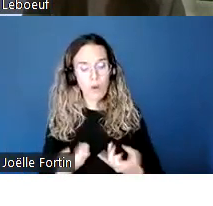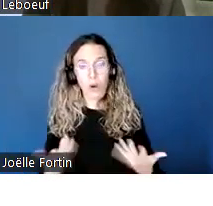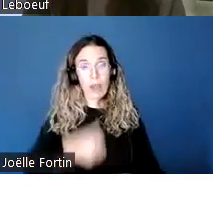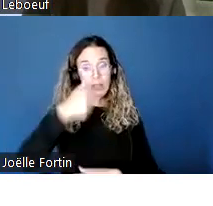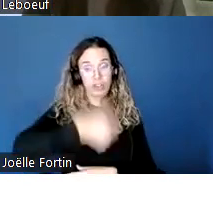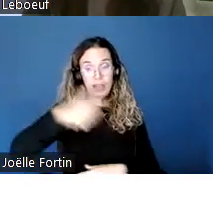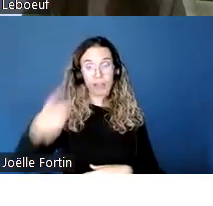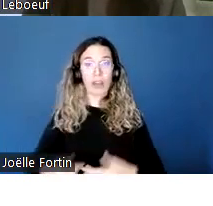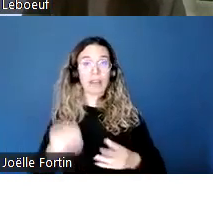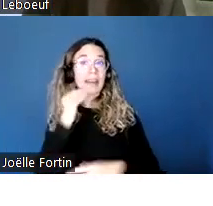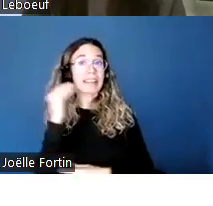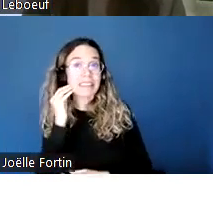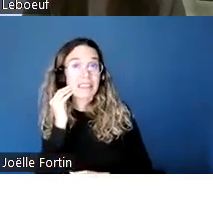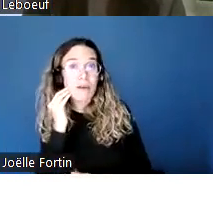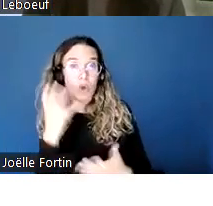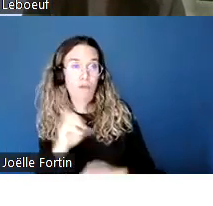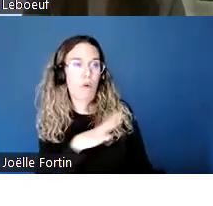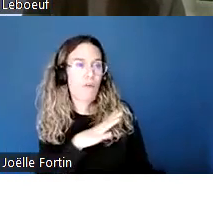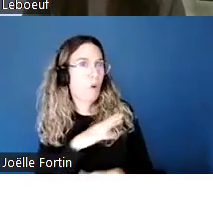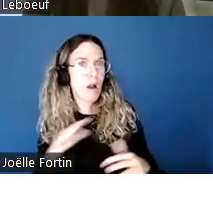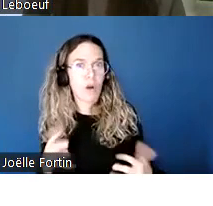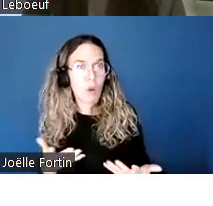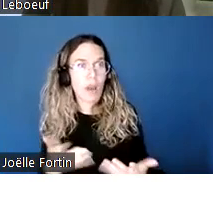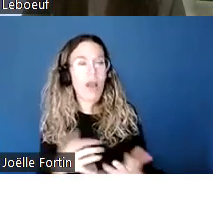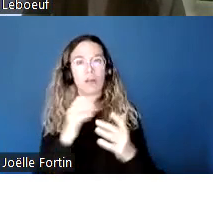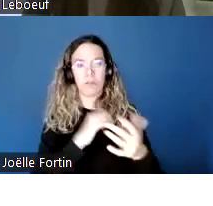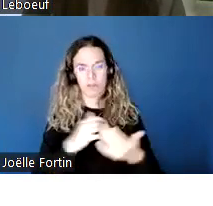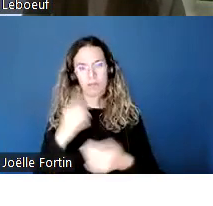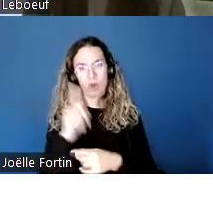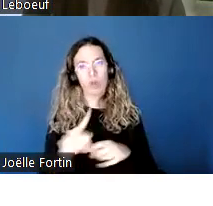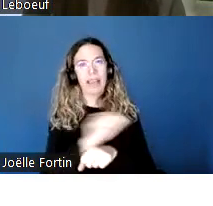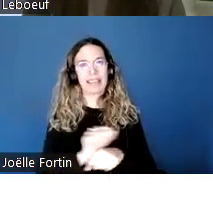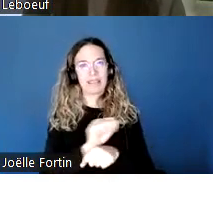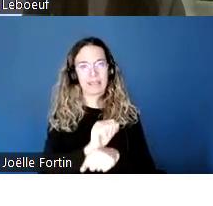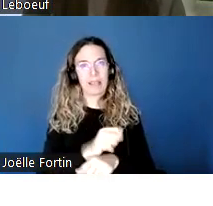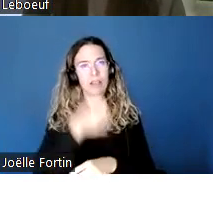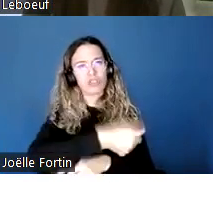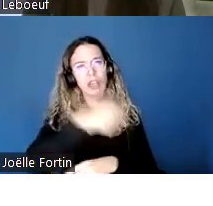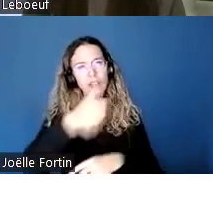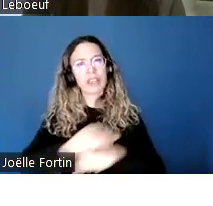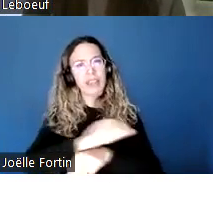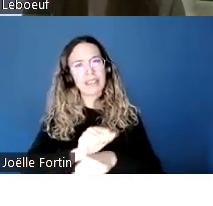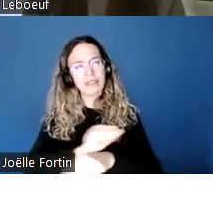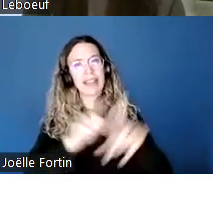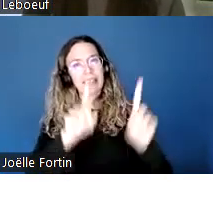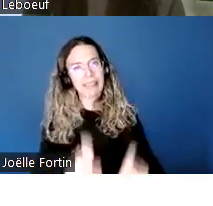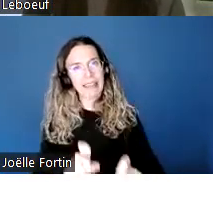résidences partenaires, il y ait au moins le test d'une des activités et que chacune des activités ait été testée au moins une fois dans